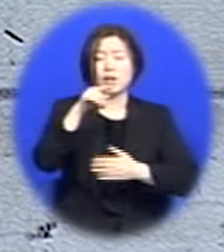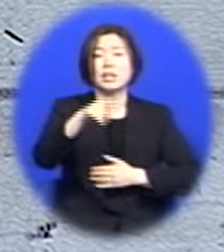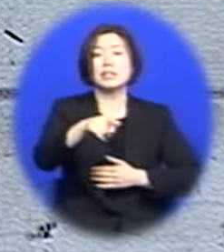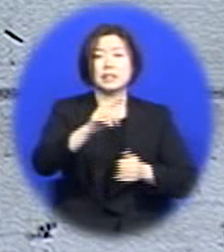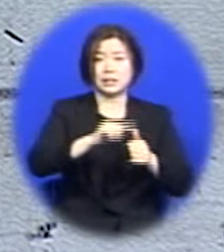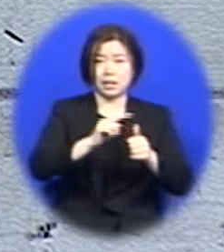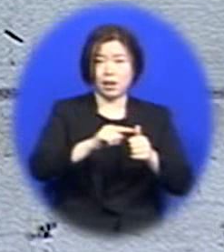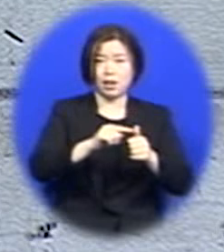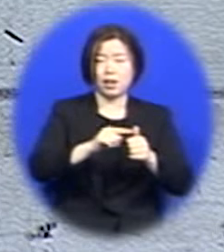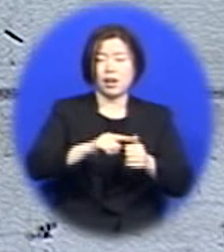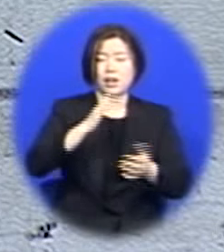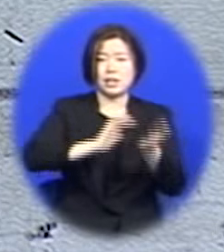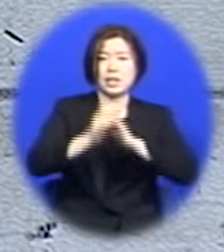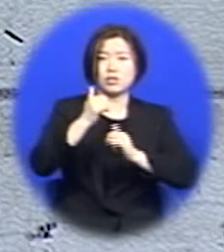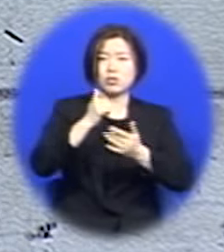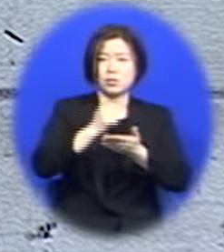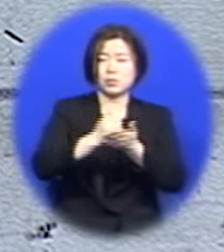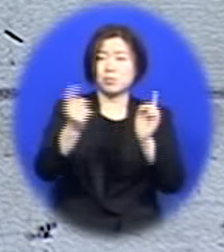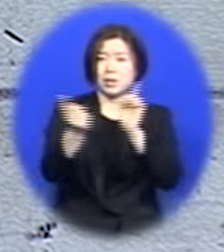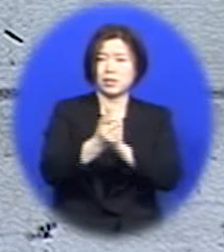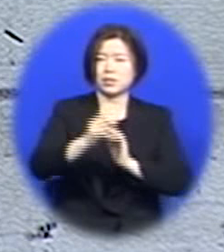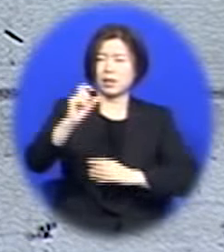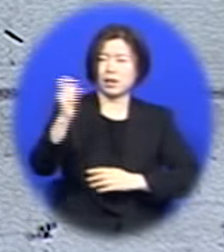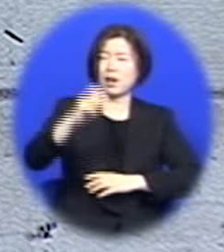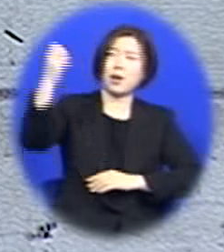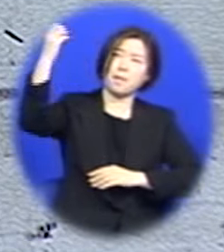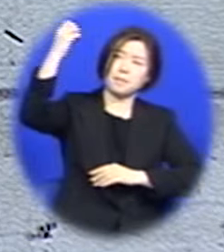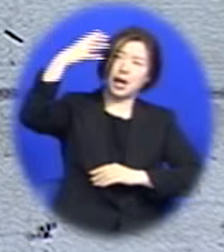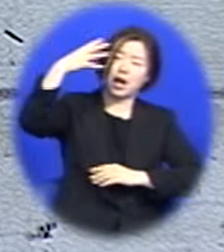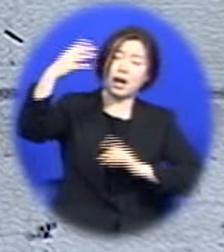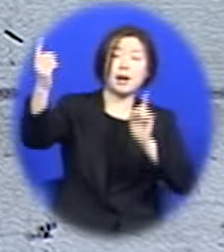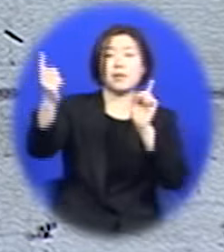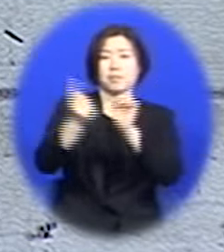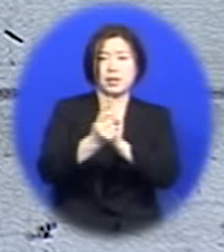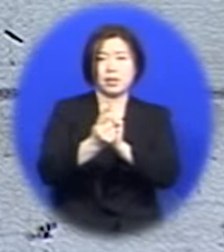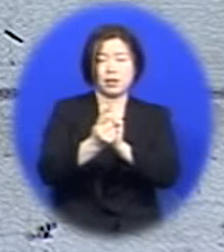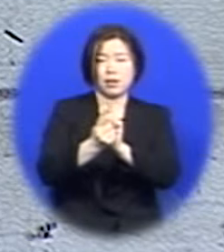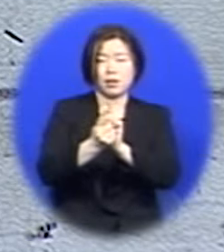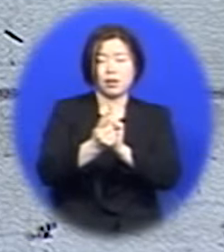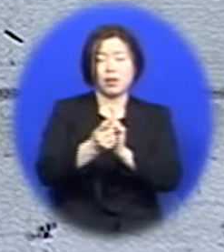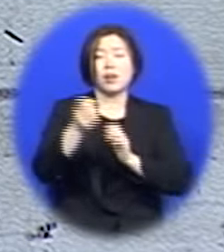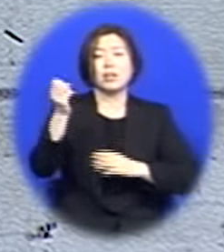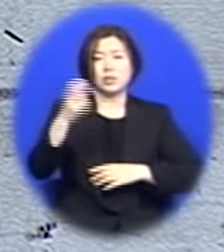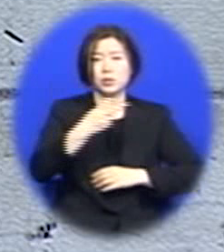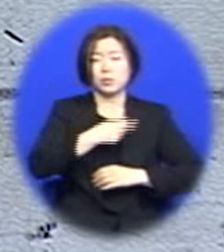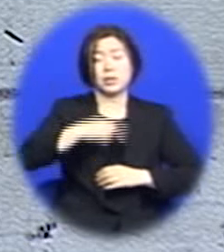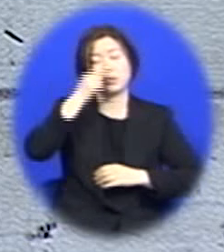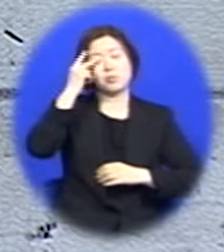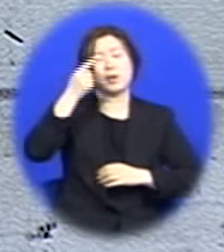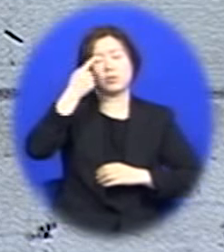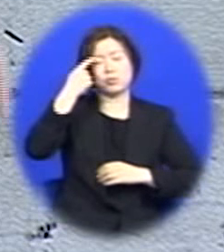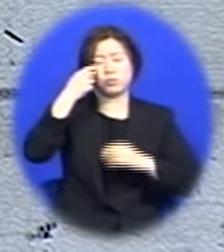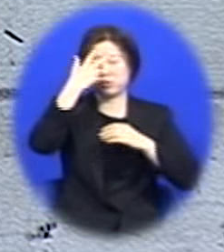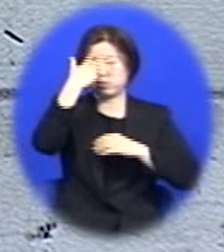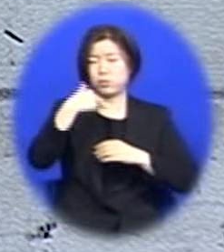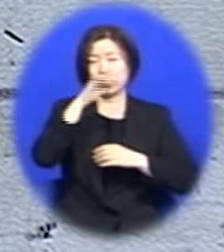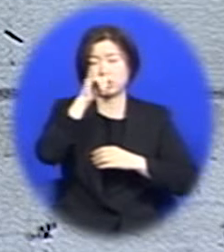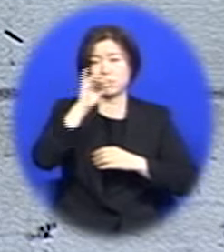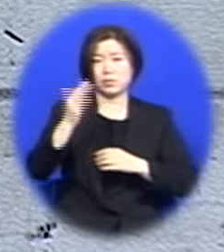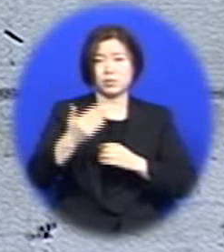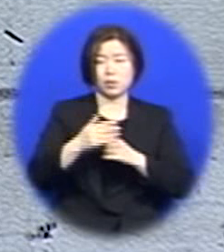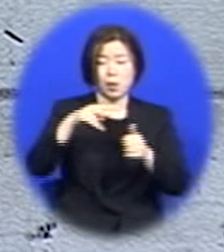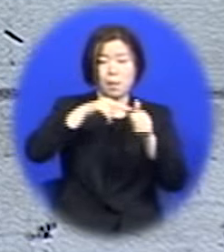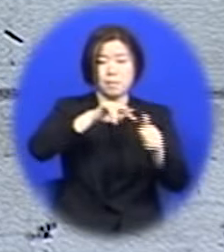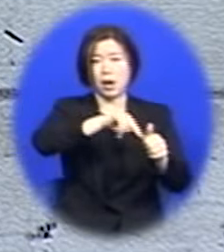빛으로 다가오시는 주님을 만났습니다. 그리고는 사도 바울은 눈이 멀어버렸습니다. 말에서